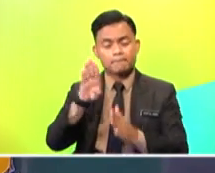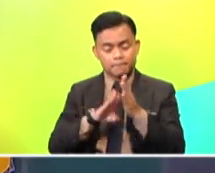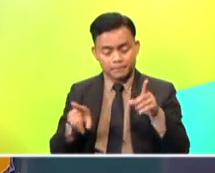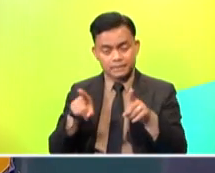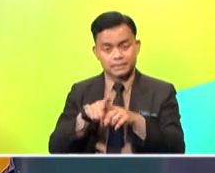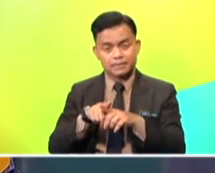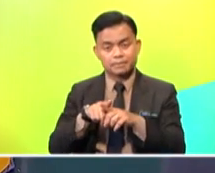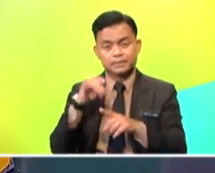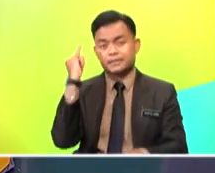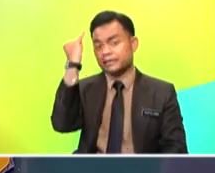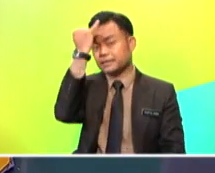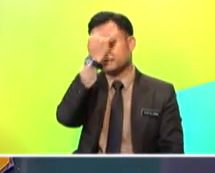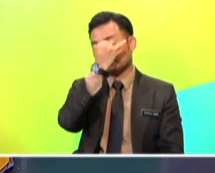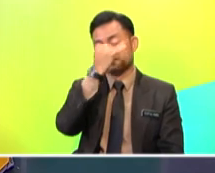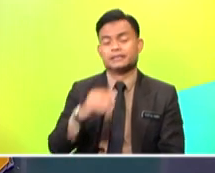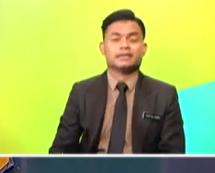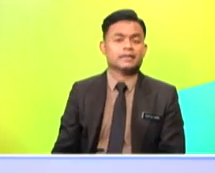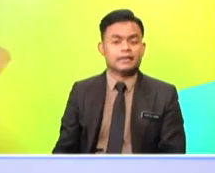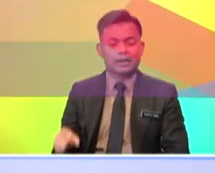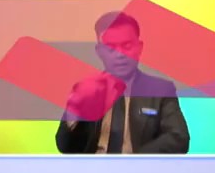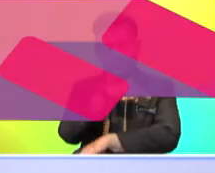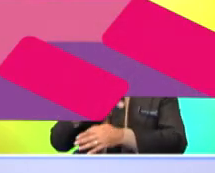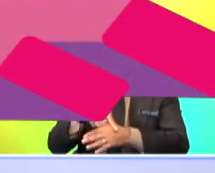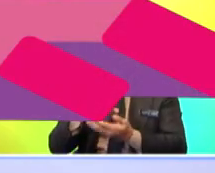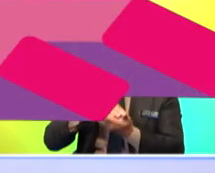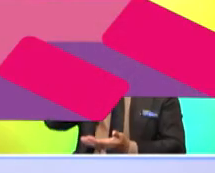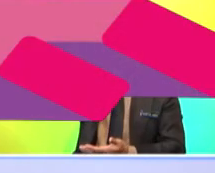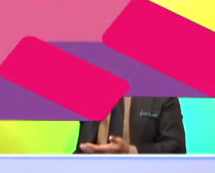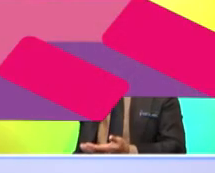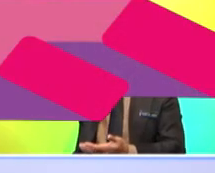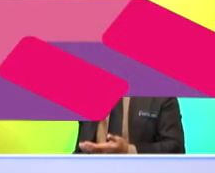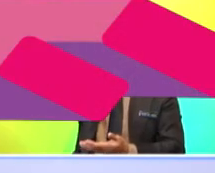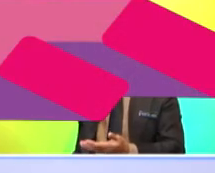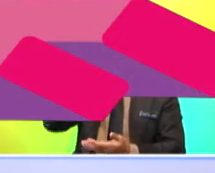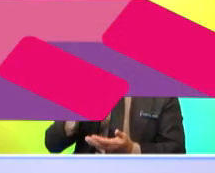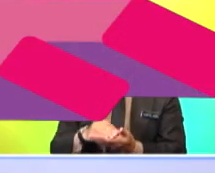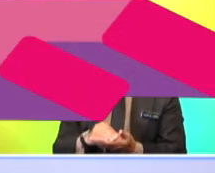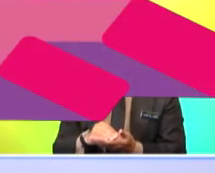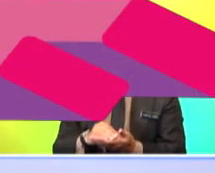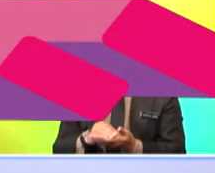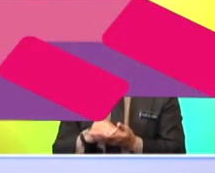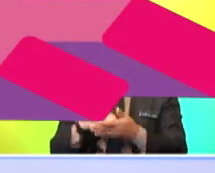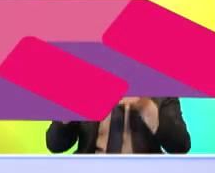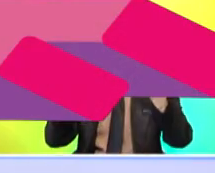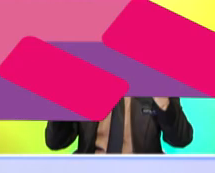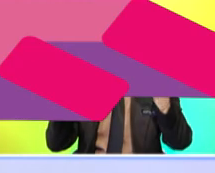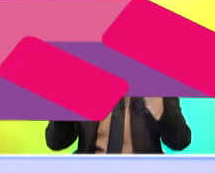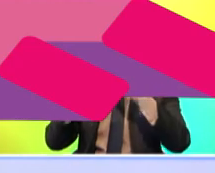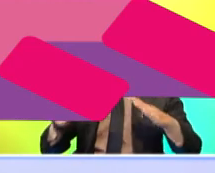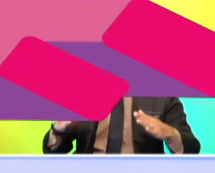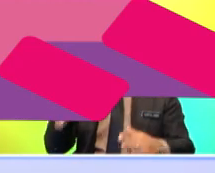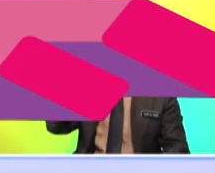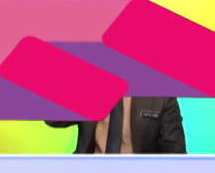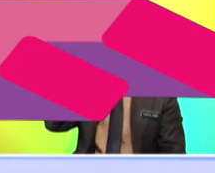bahasa Melayu iaitu rumah impian saya bersama dengan cikgu Zaliha hari ini dari Sekolah Kebangsaan Rantau Panjang Klang Selangor, dan